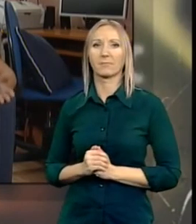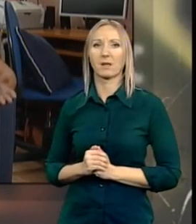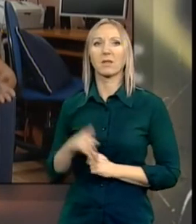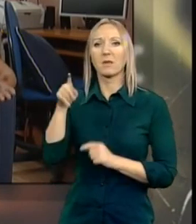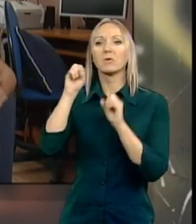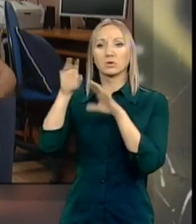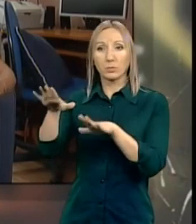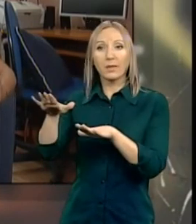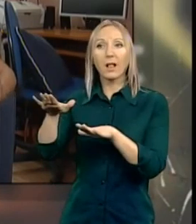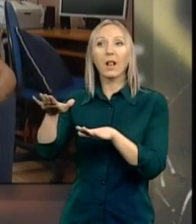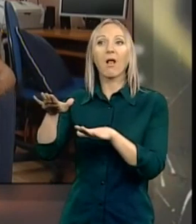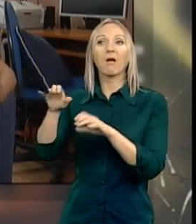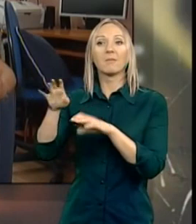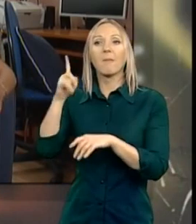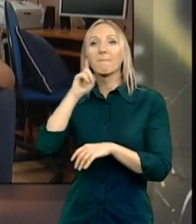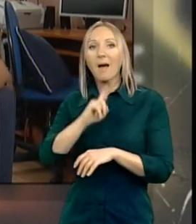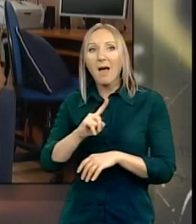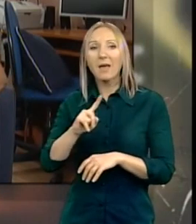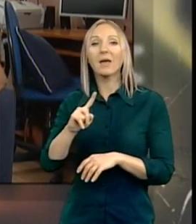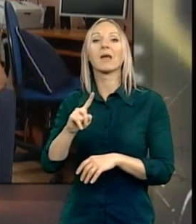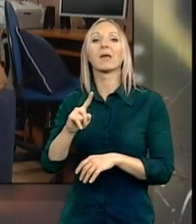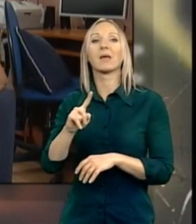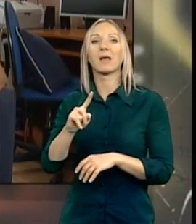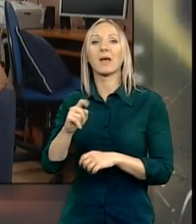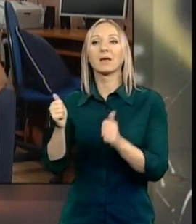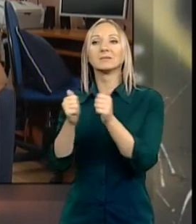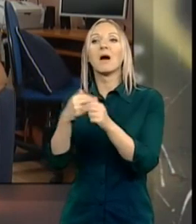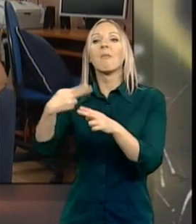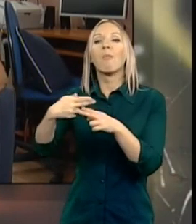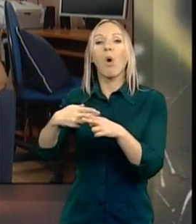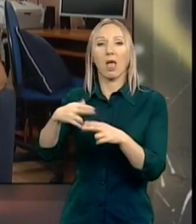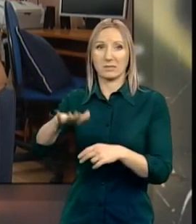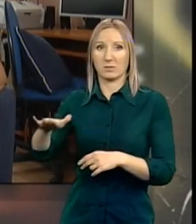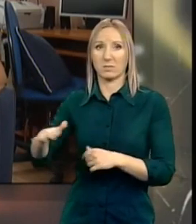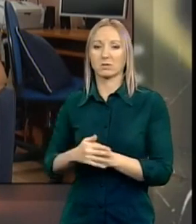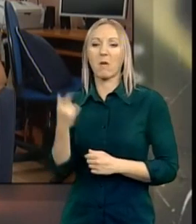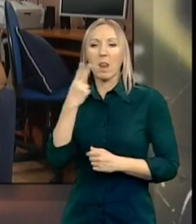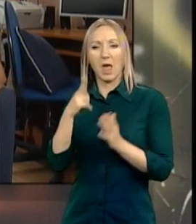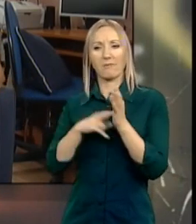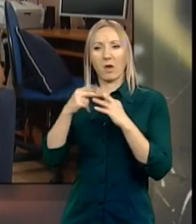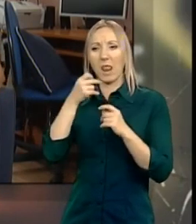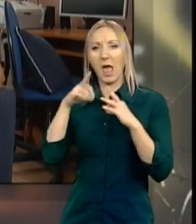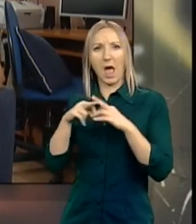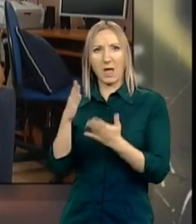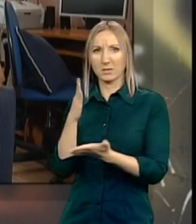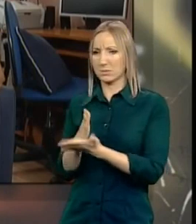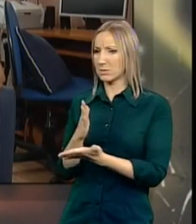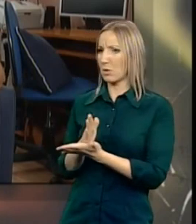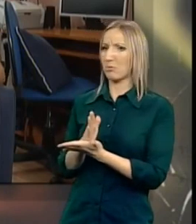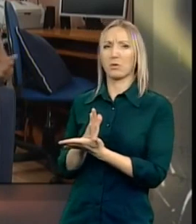su bile smještene majke, samo majke sa bolesnom djecom. I onda je naravno Naca se to počela jednostavno